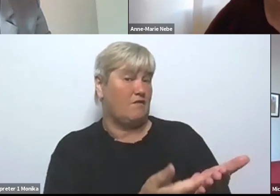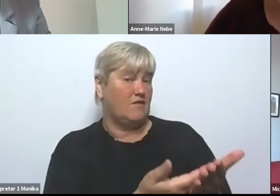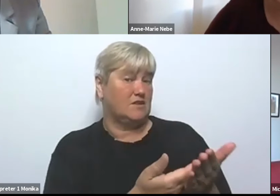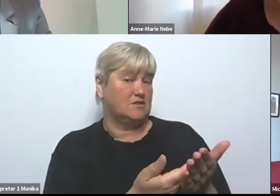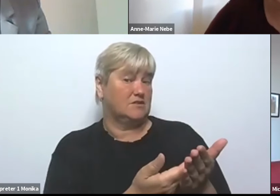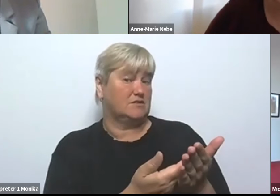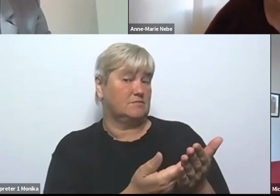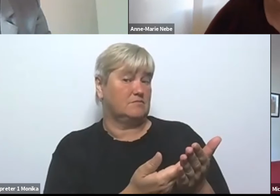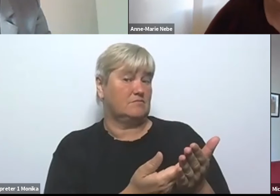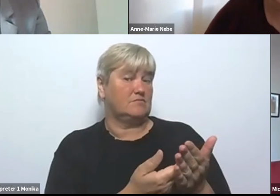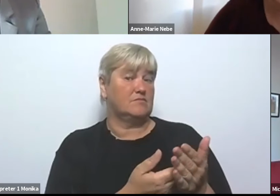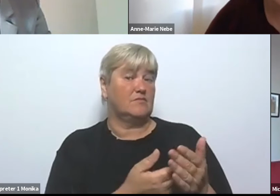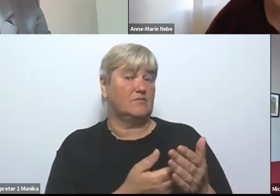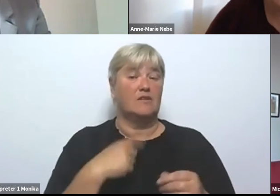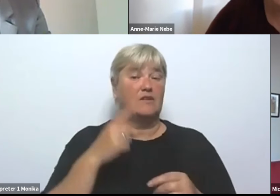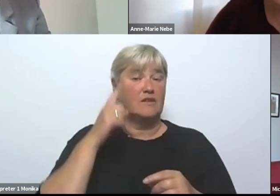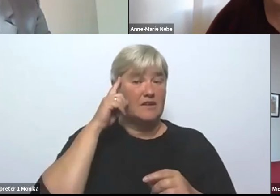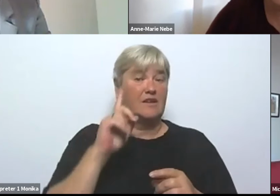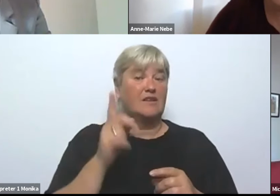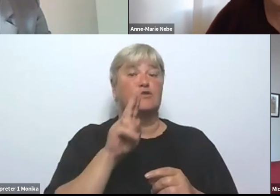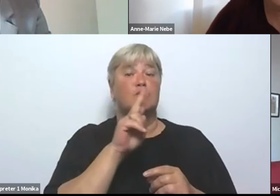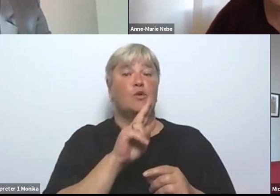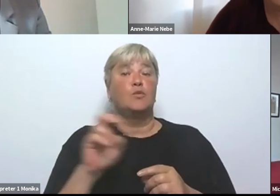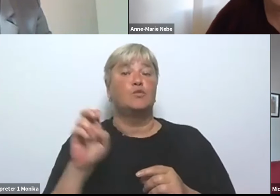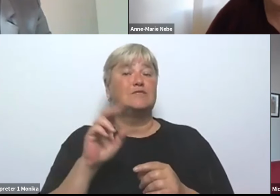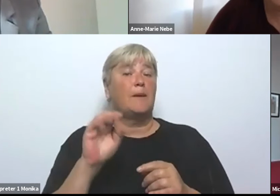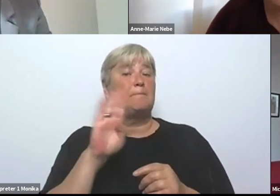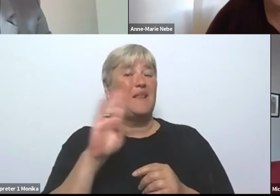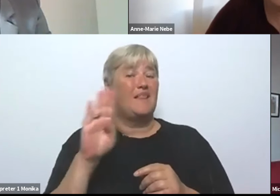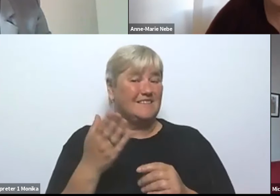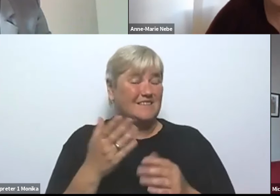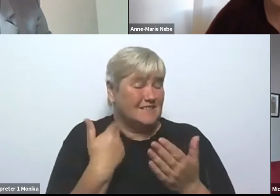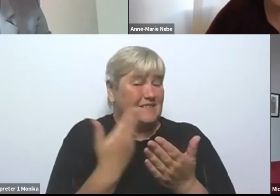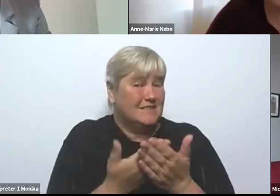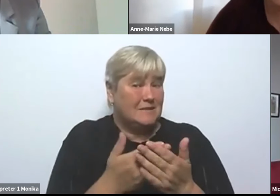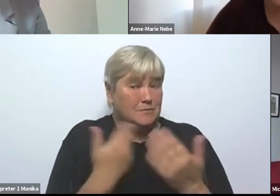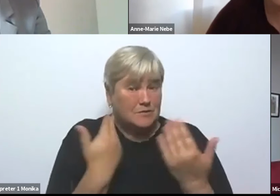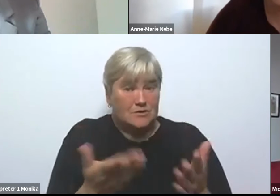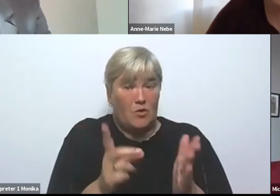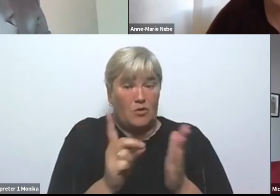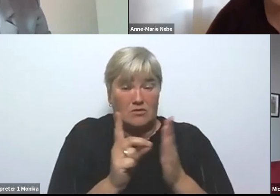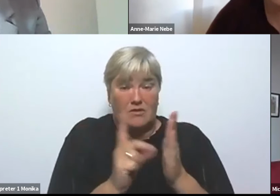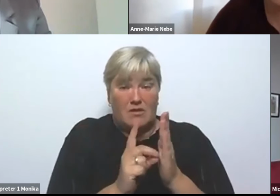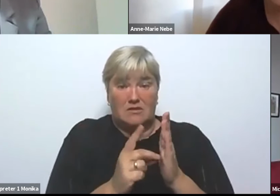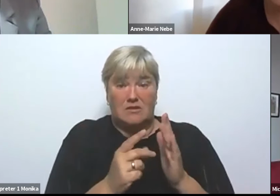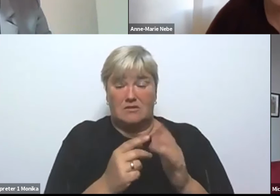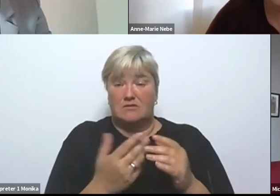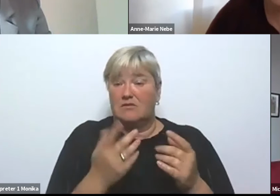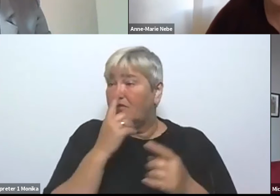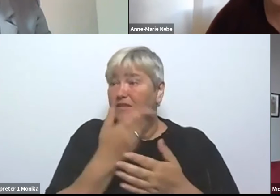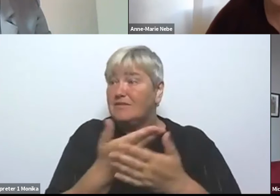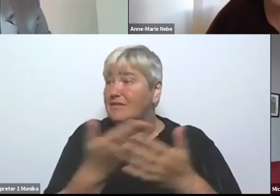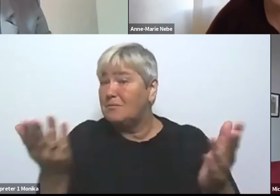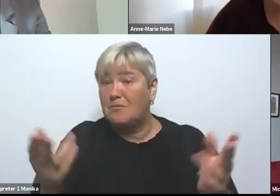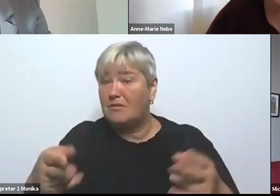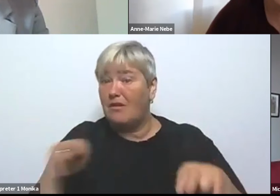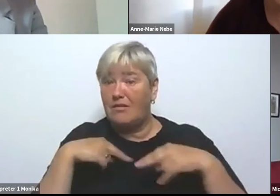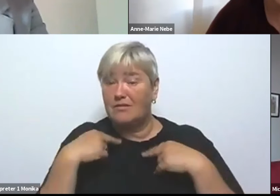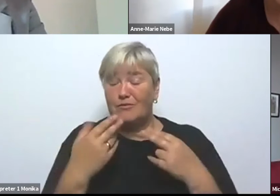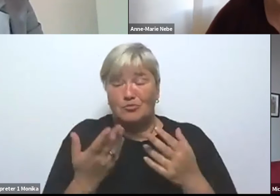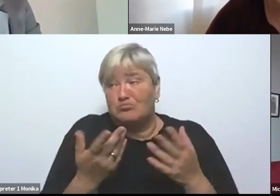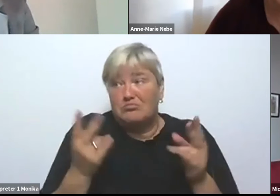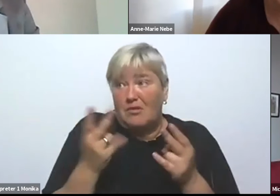aus Usability und so weiter. Gibt es solche Daten? Ich frage, wenn niemand antwortet, antwortet niemand.